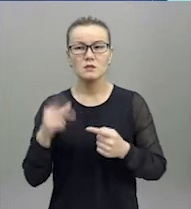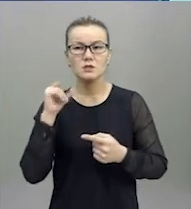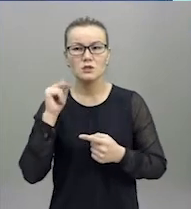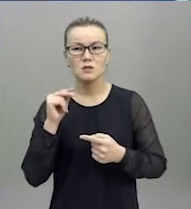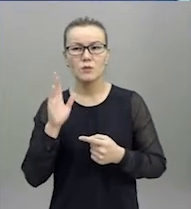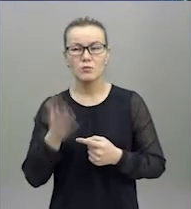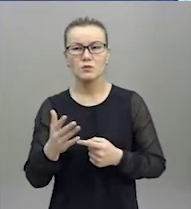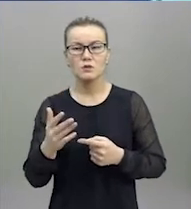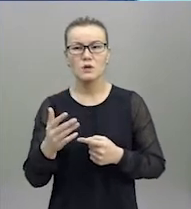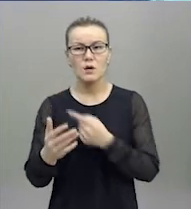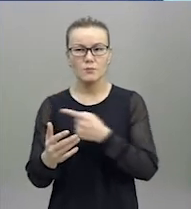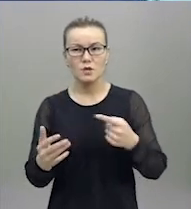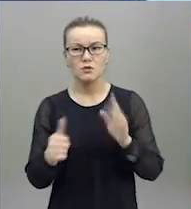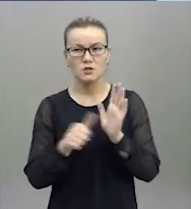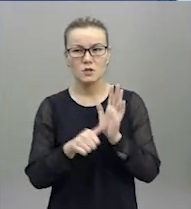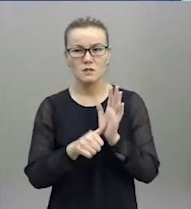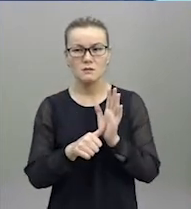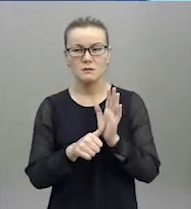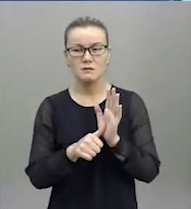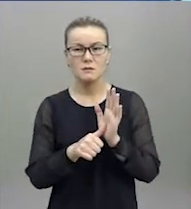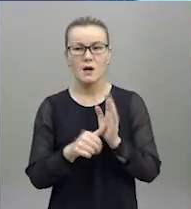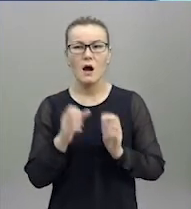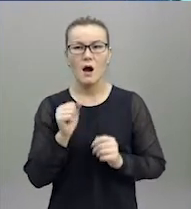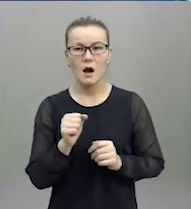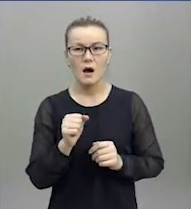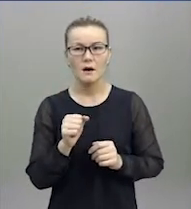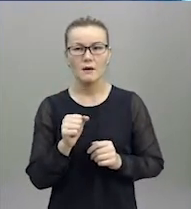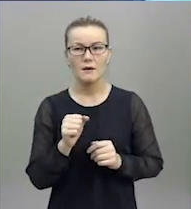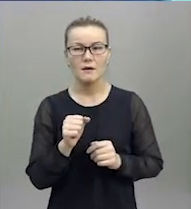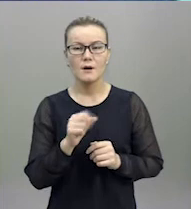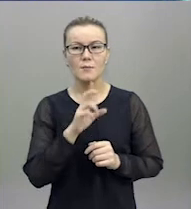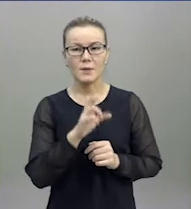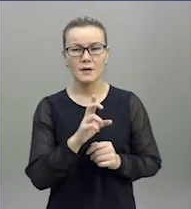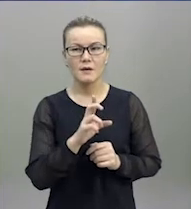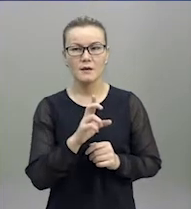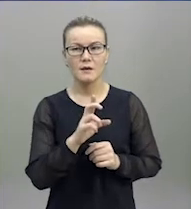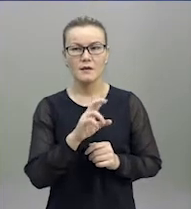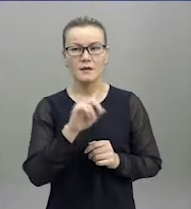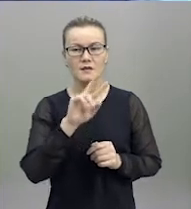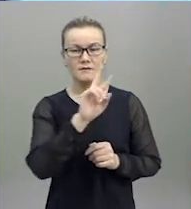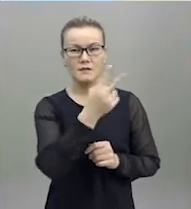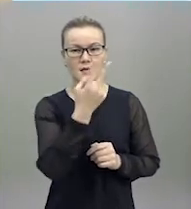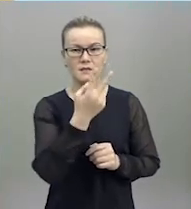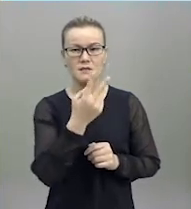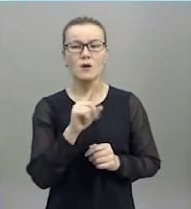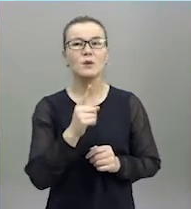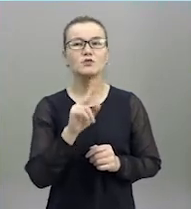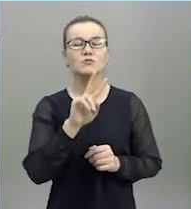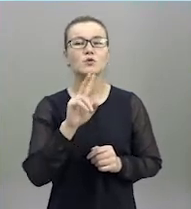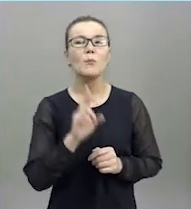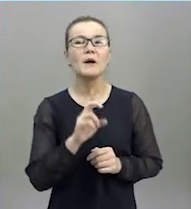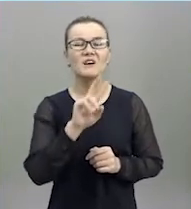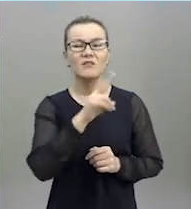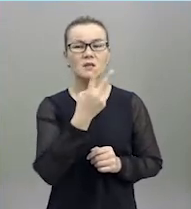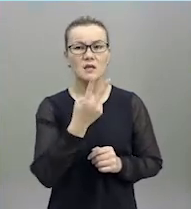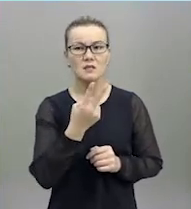получаем минус 6а b в квадрате почему b в квадрате